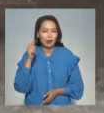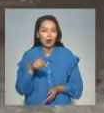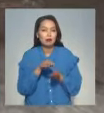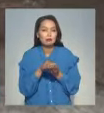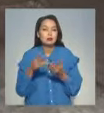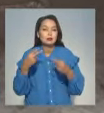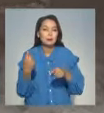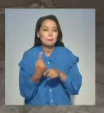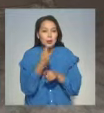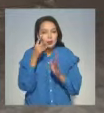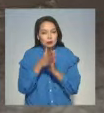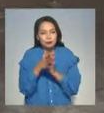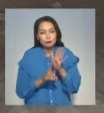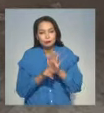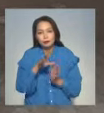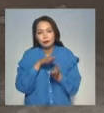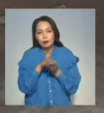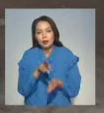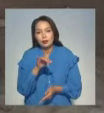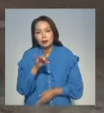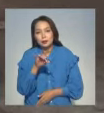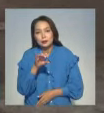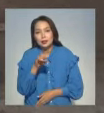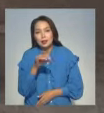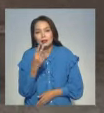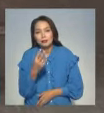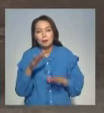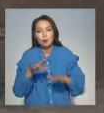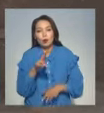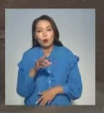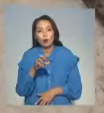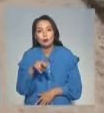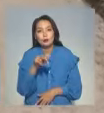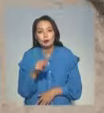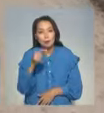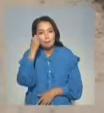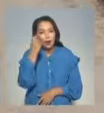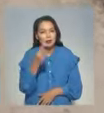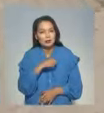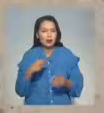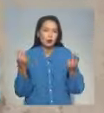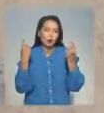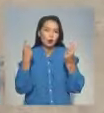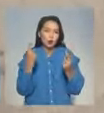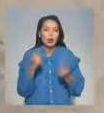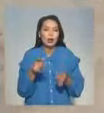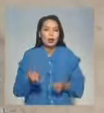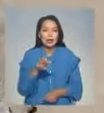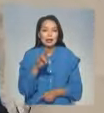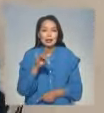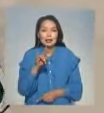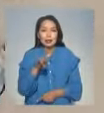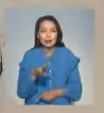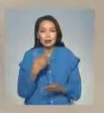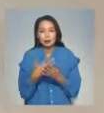Первые исследования начаты на могильнике Дербисале-2 в Кобде. Этот памятник – один из крупных некрополей на реке Кыйыл. Он состоит примерно